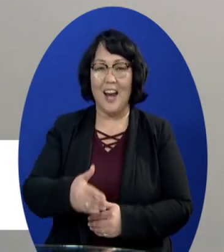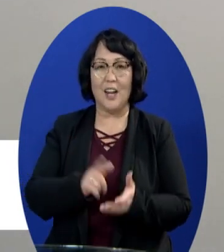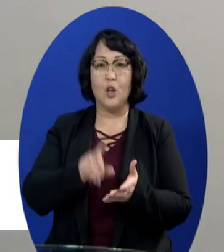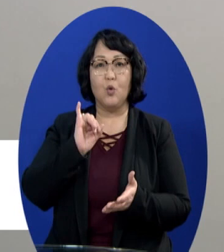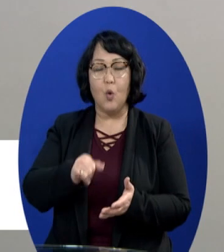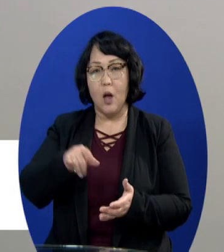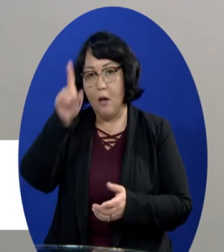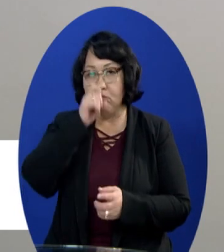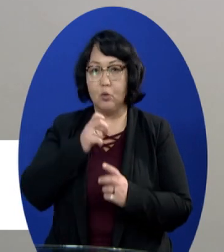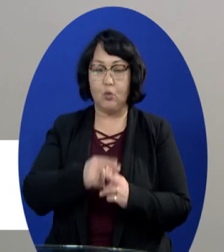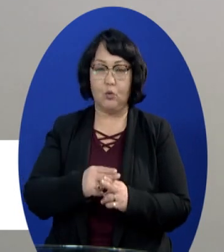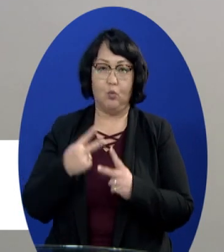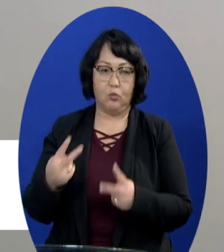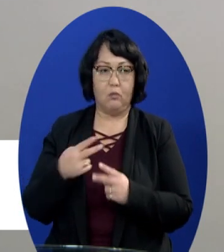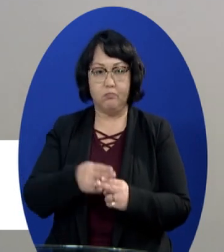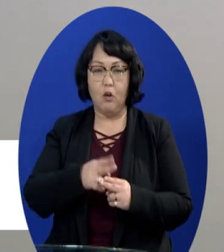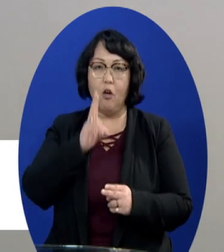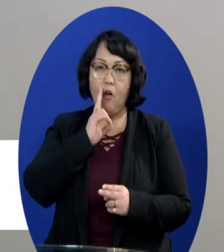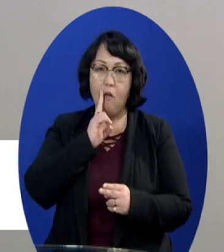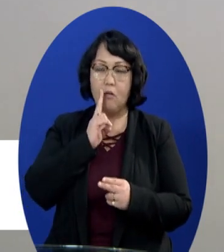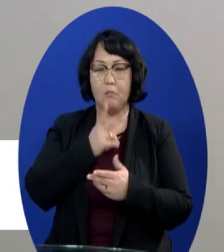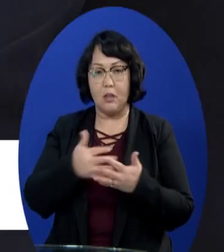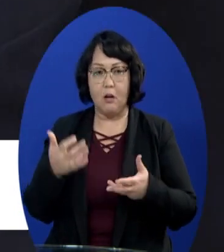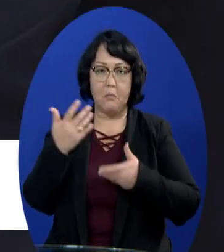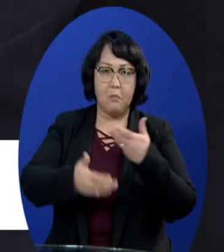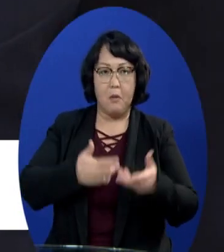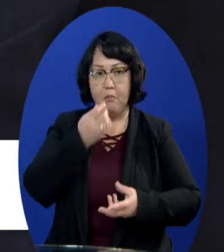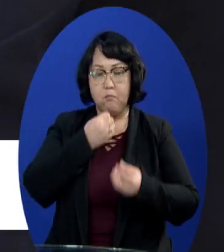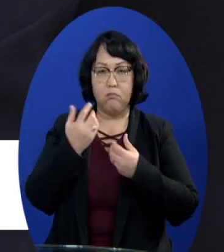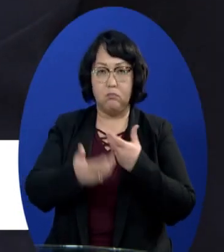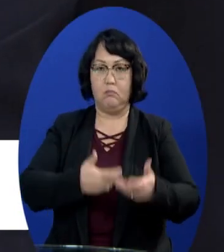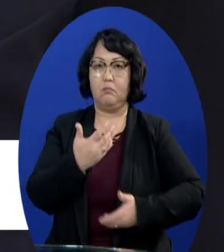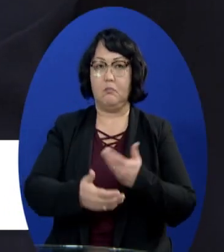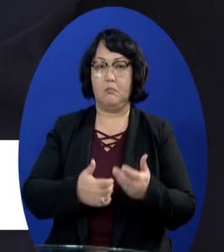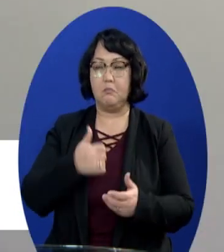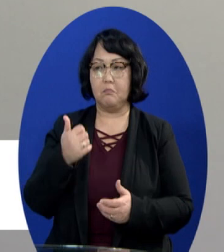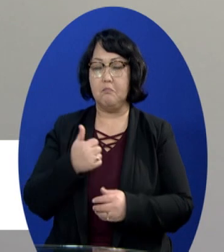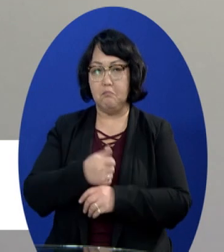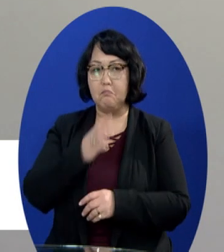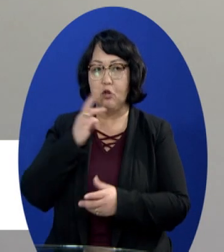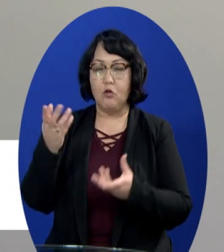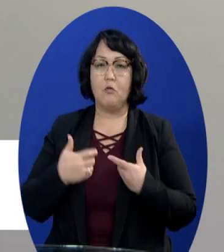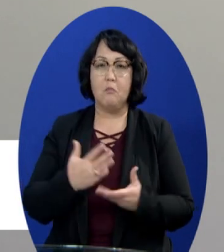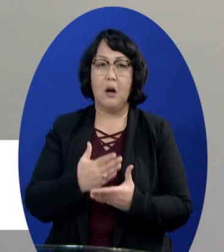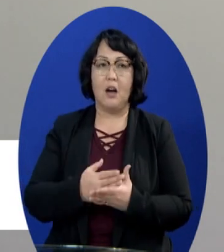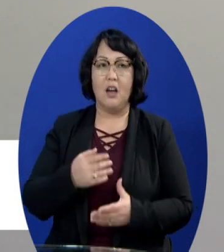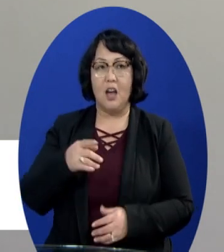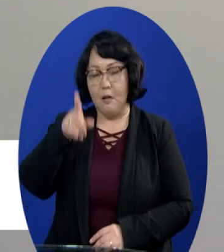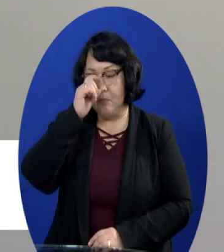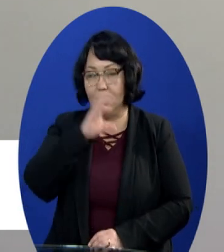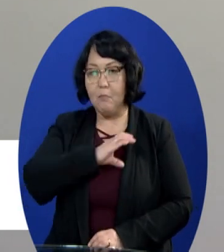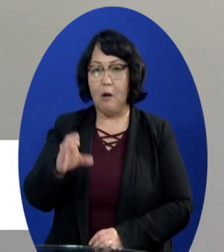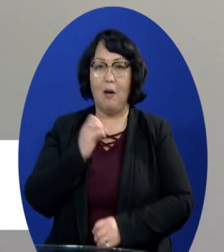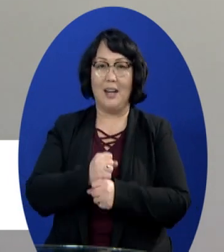шаарлагтай эмнэлгийн тусламж үзүүлгээг үзүүлж хоол хүнс тэжээлэр бол хангаад явж байгаа талаар мэдээлэл өгсөн. Тухайн хүний одоо эмнэлгийн ёс зүйн ажилтны хэмжээг